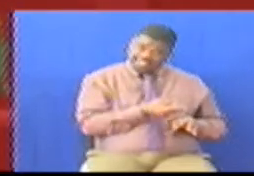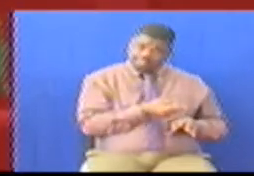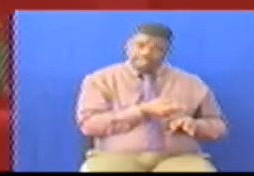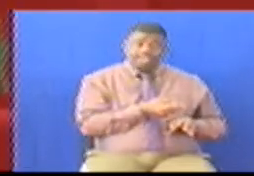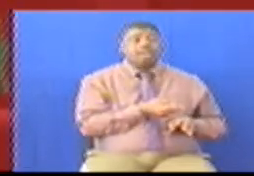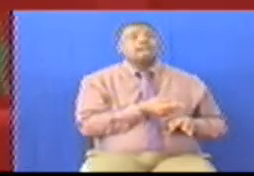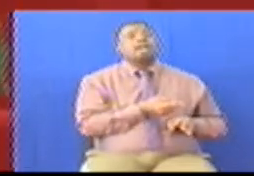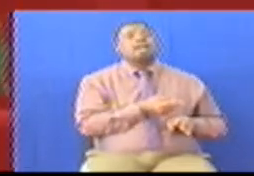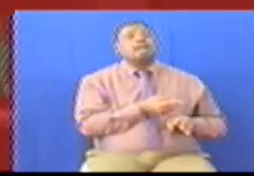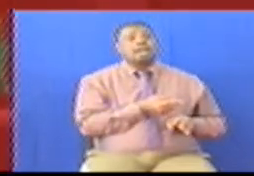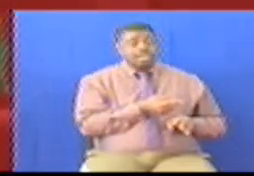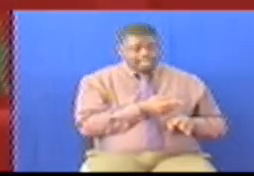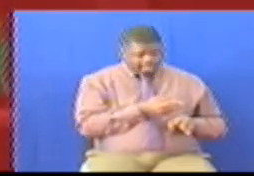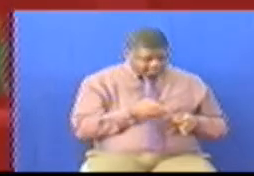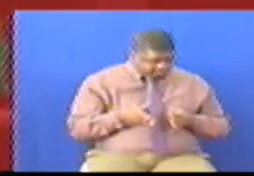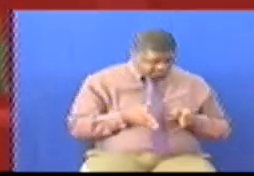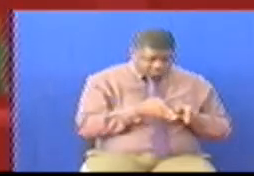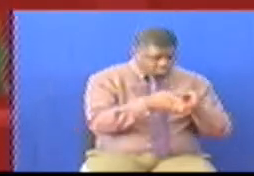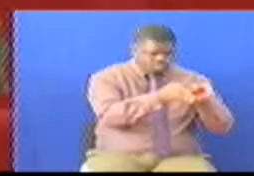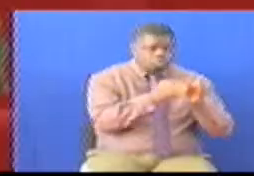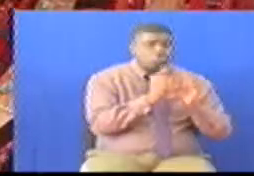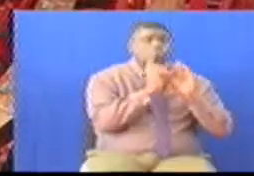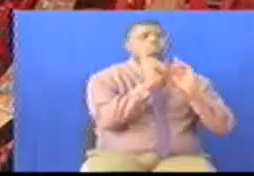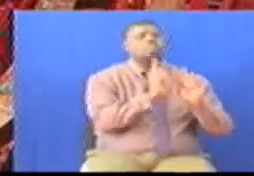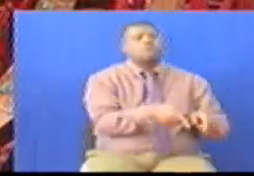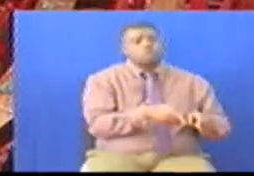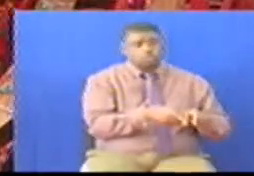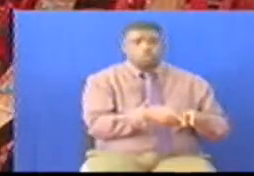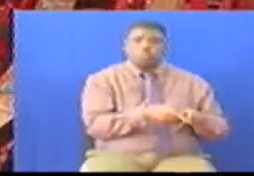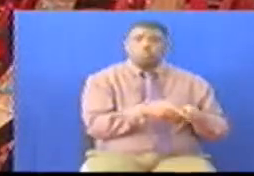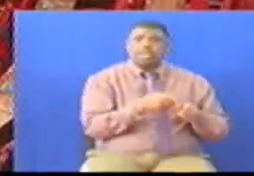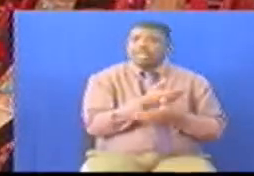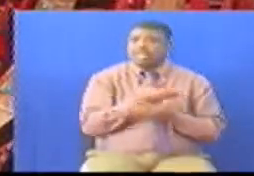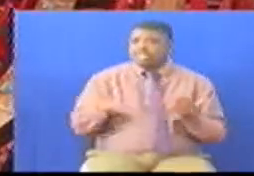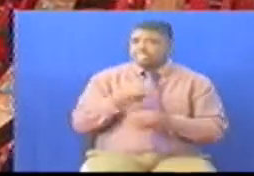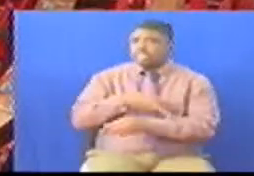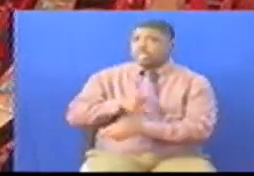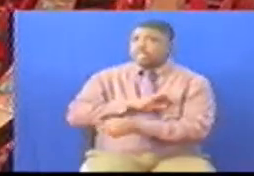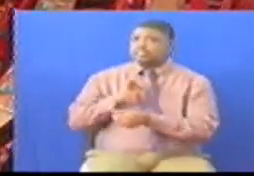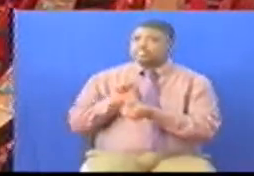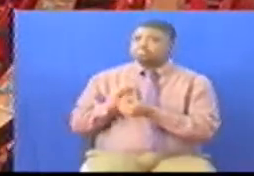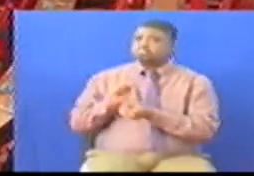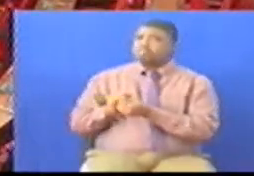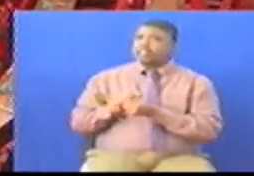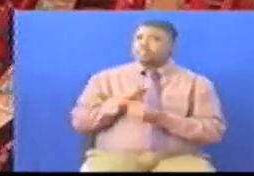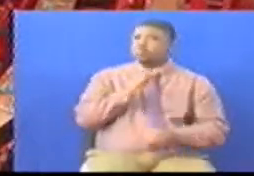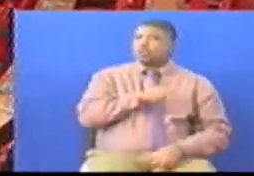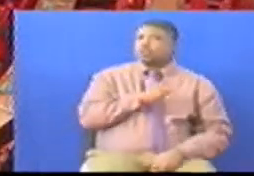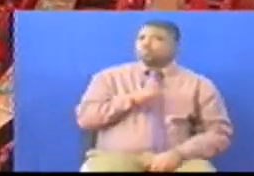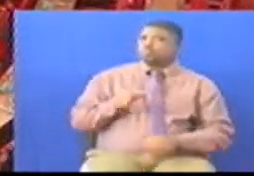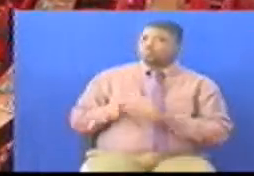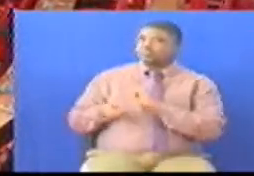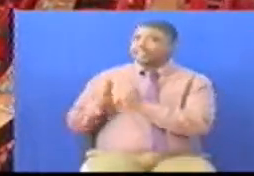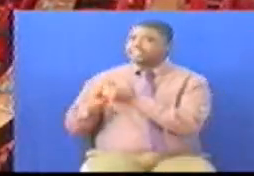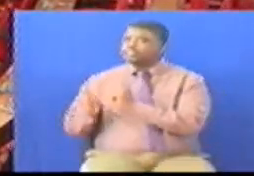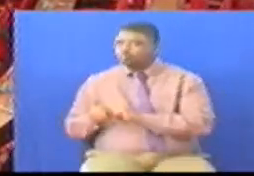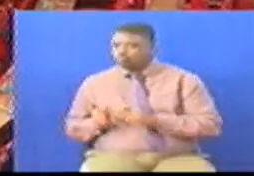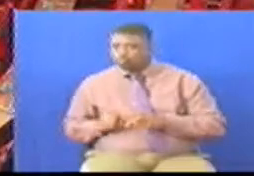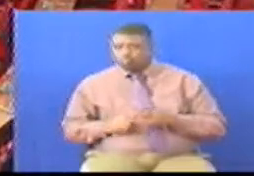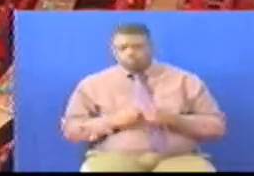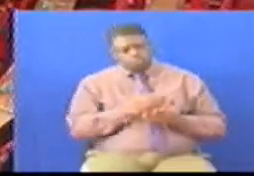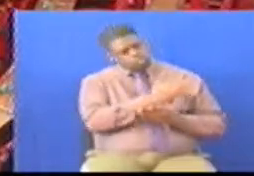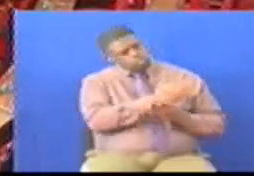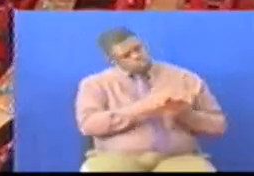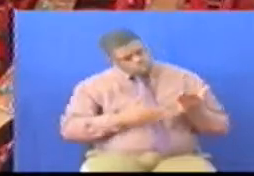tuna mfumo kwa ujumla, hata rasilimali watu pia ni tatizo. Kwa mfano, karibia nusu ya